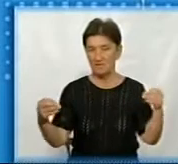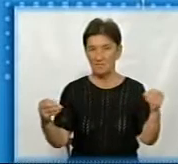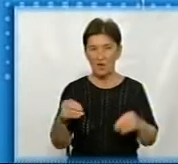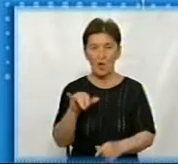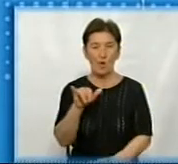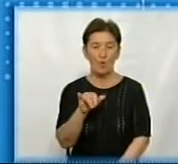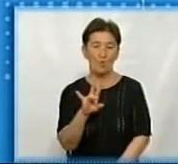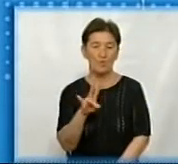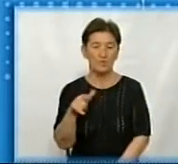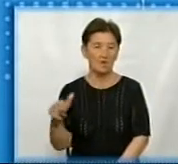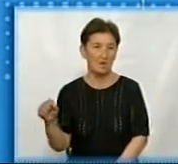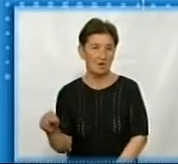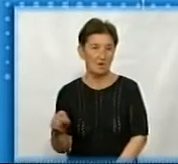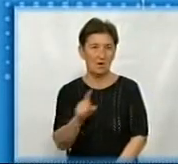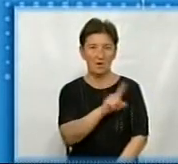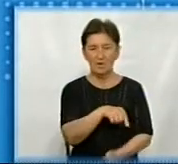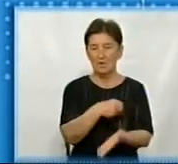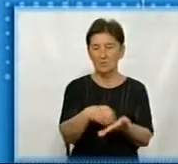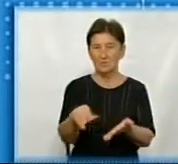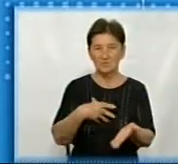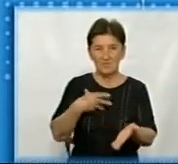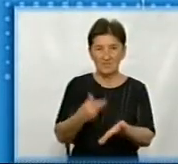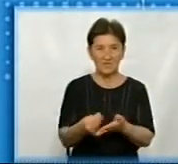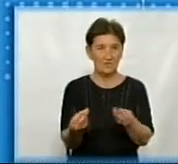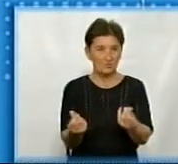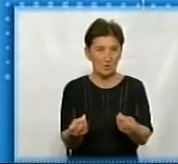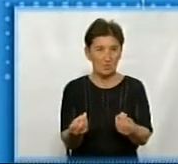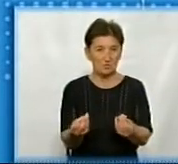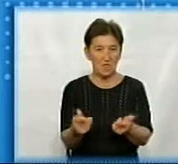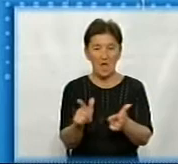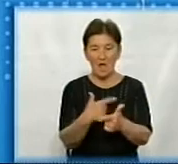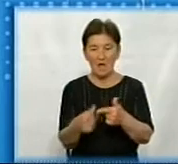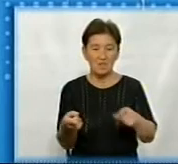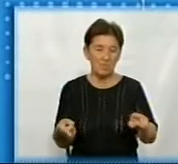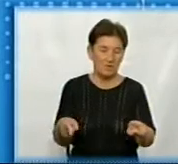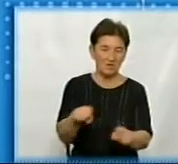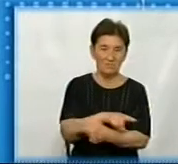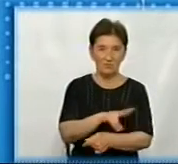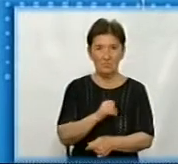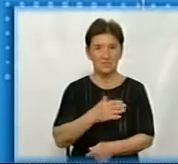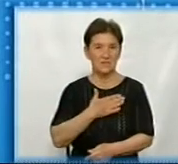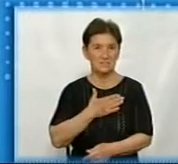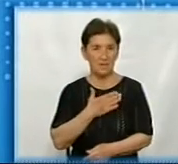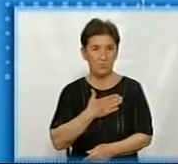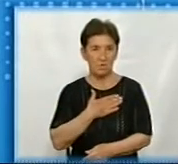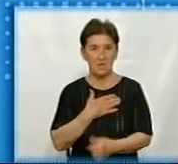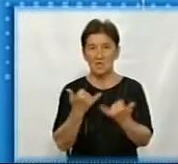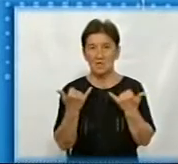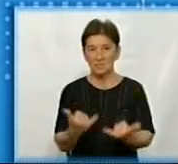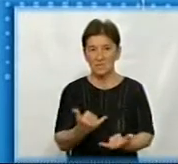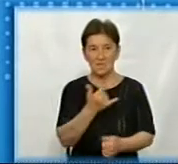«Унга», да, придбали за власний кошт, але переоформили на себе. Також ці автомобілі на даний